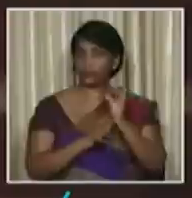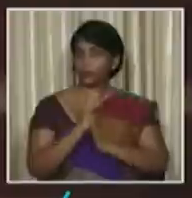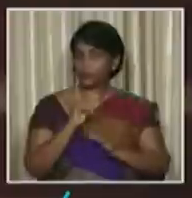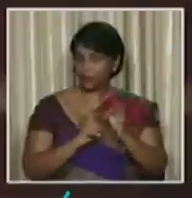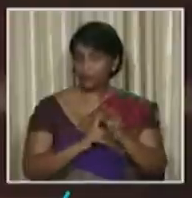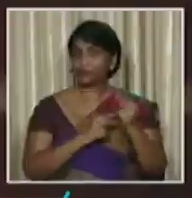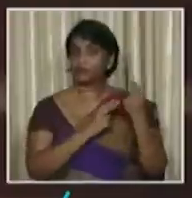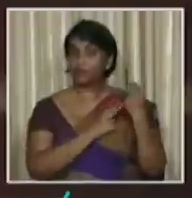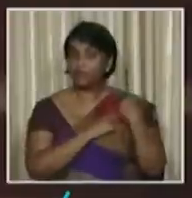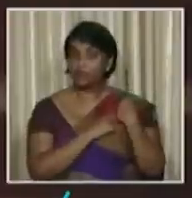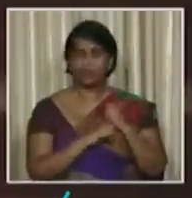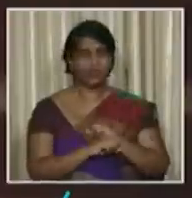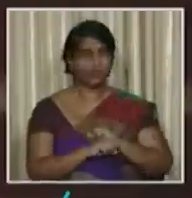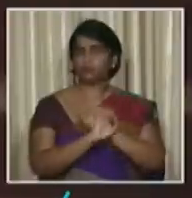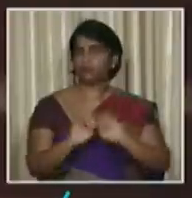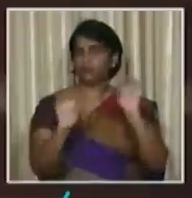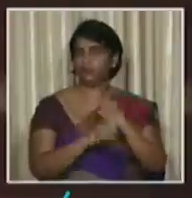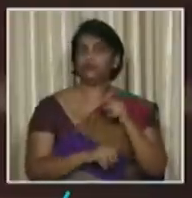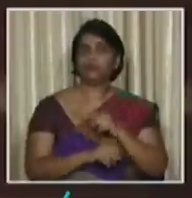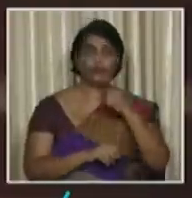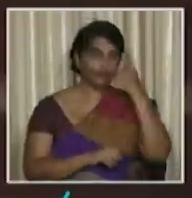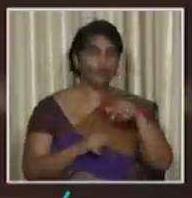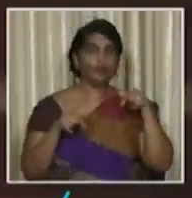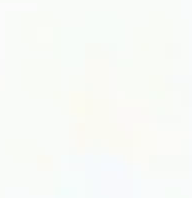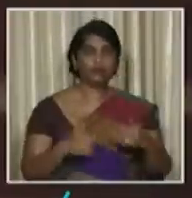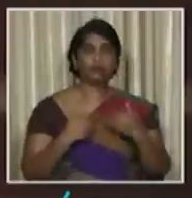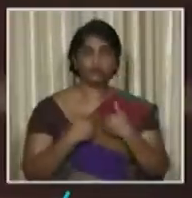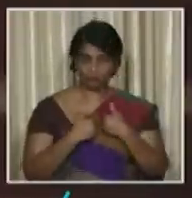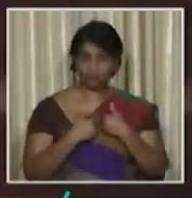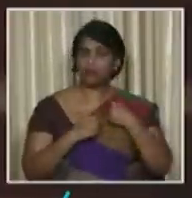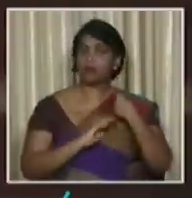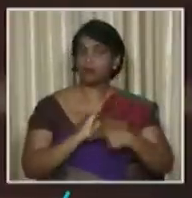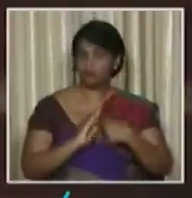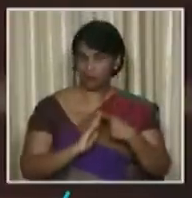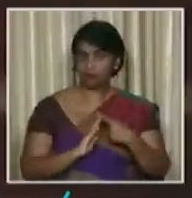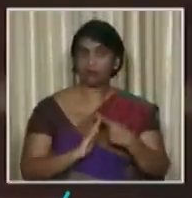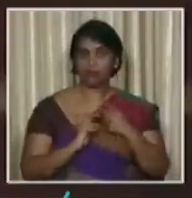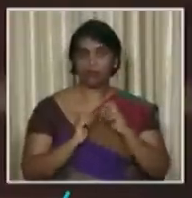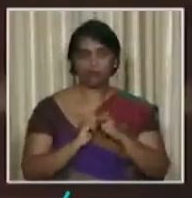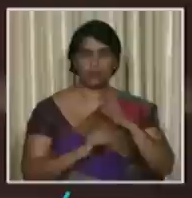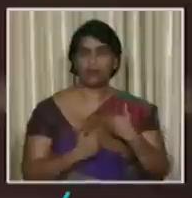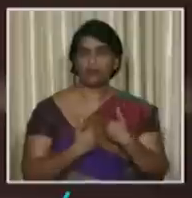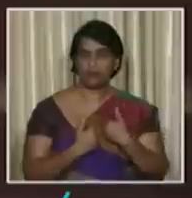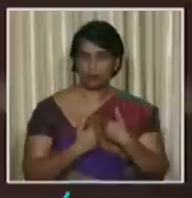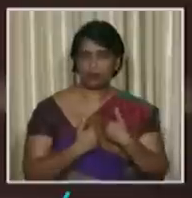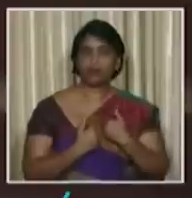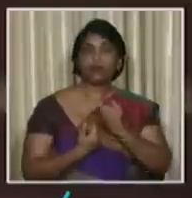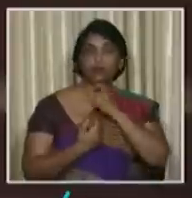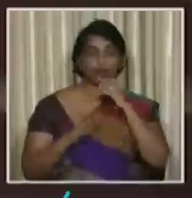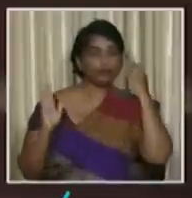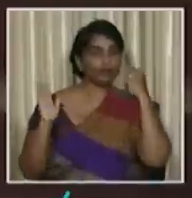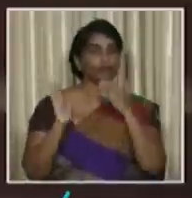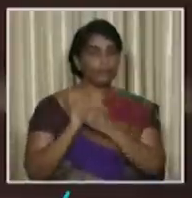නියෝජිතයෝ වගකීමකින් තොර ප්‍රකාශ සිද්ධ කළා. ඒක නිසා දැන් අපිට දැනටමත් අපේ රටට අගතියක් සිද්ධ වෙලා තියෙනවා. මේ නඩුව